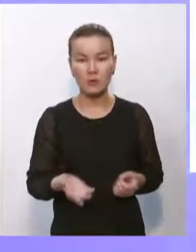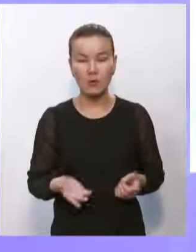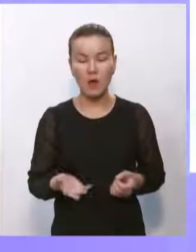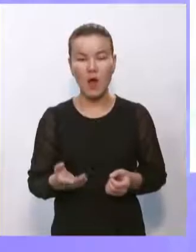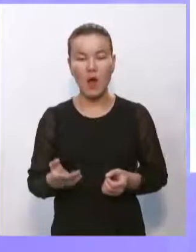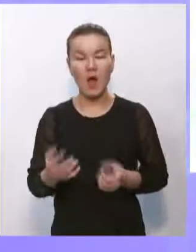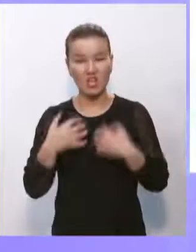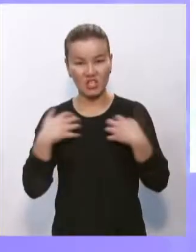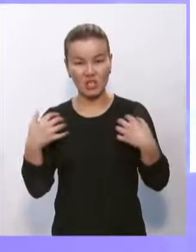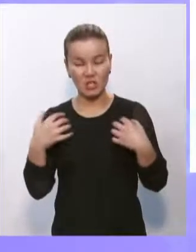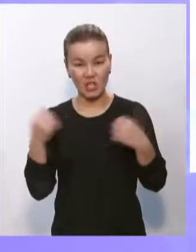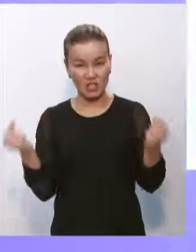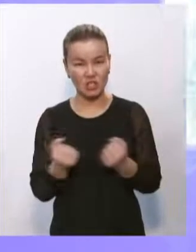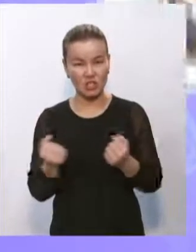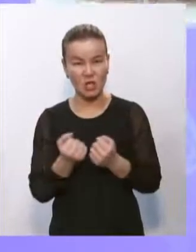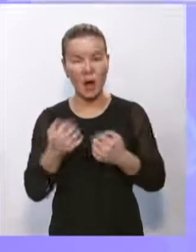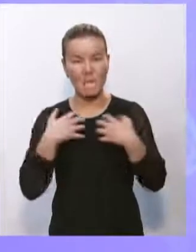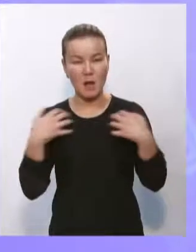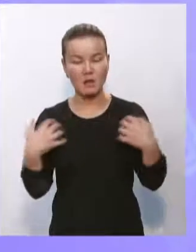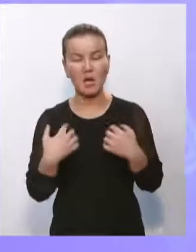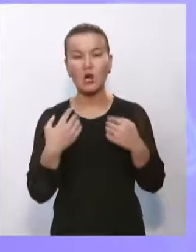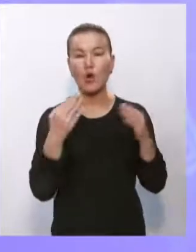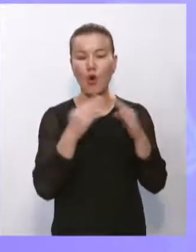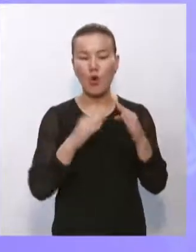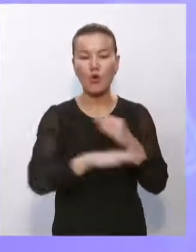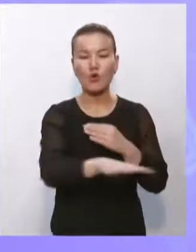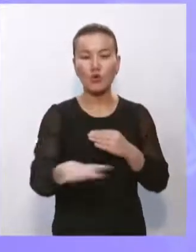Кышында малдар короодо багылат.